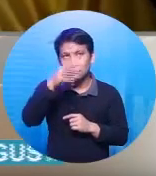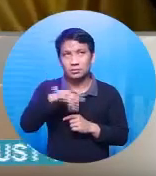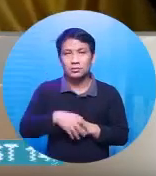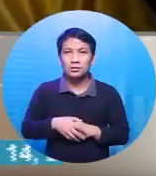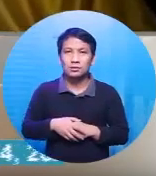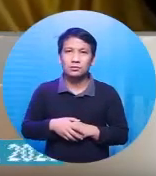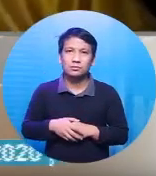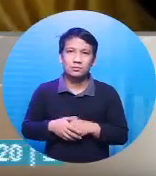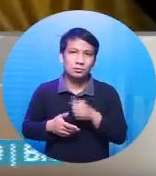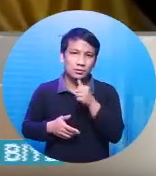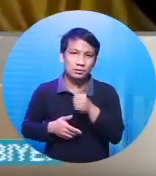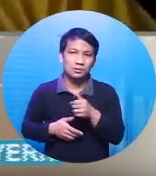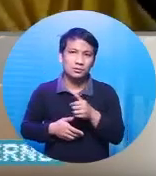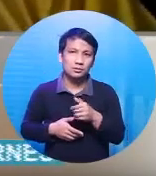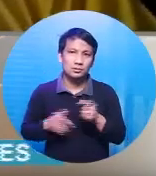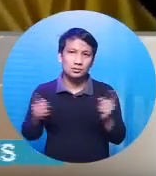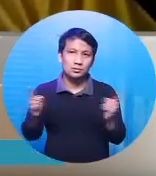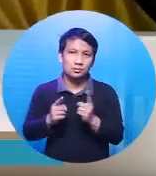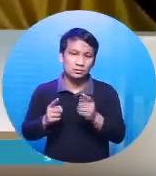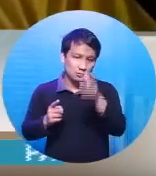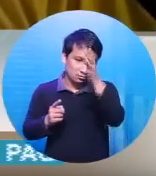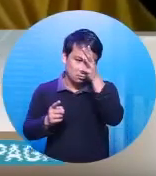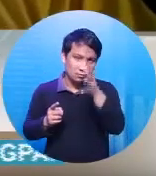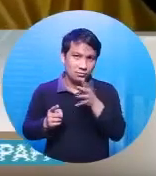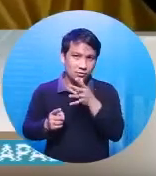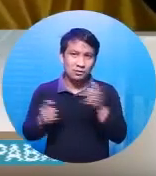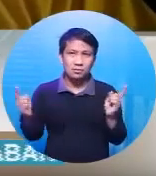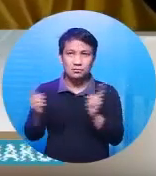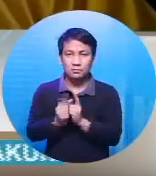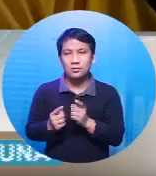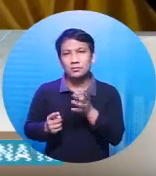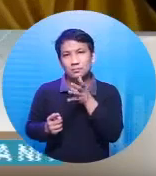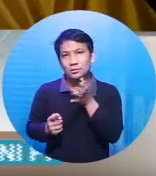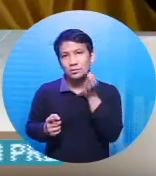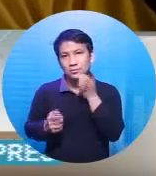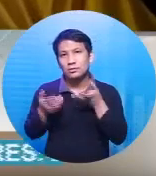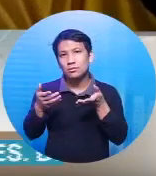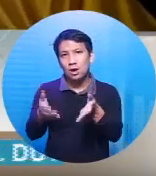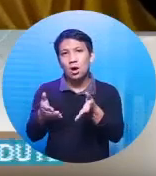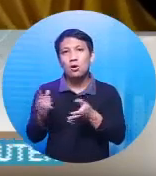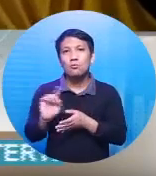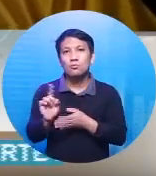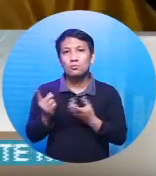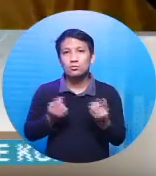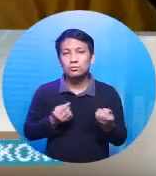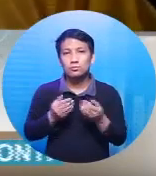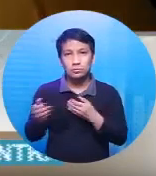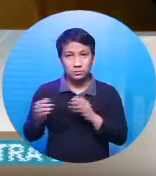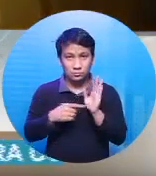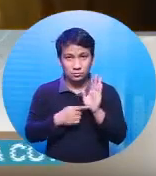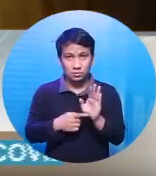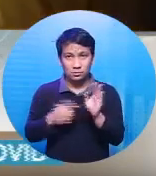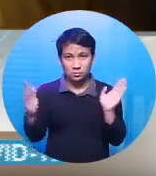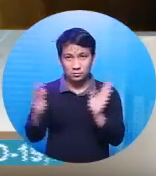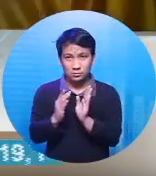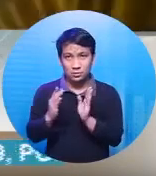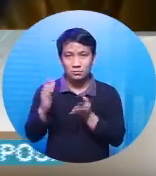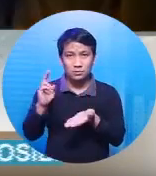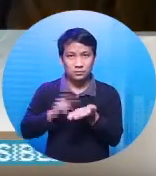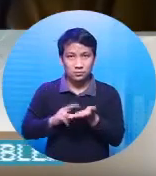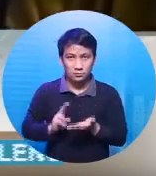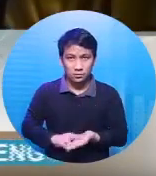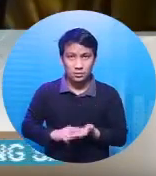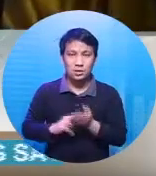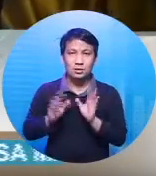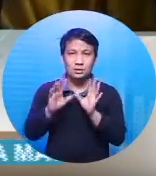Jennifer, gusto niya makita yung mag-ama. So, kami pong gagawa ng... paraan na para sila po ay magkita. Ano po, makapag-usap, makapagpirma sa